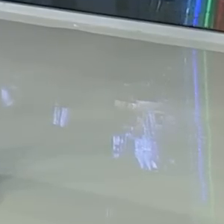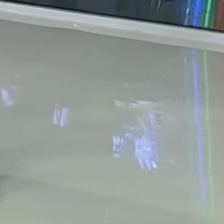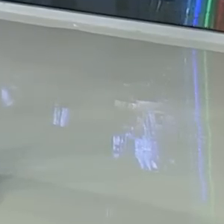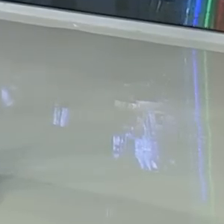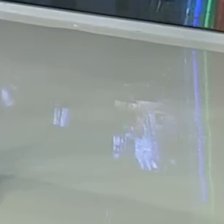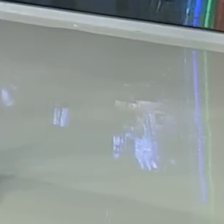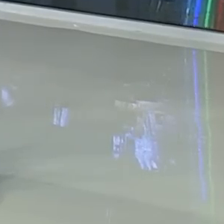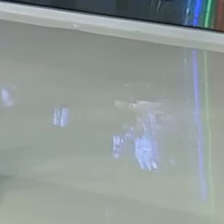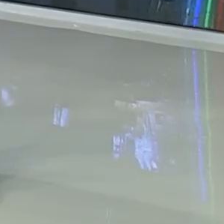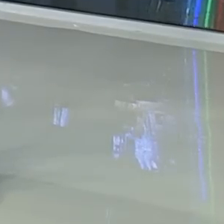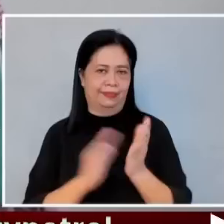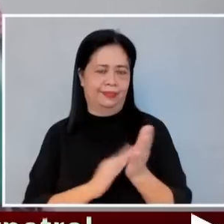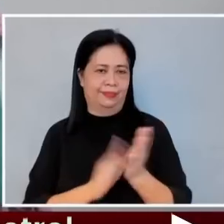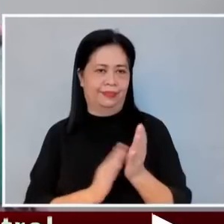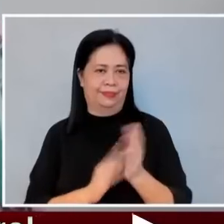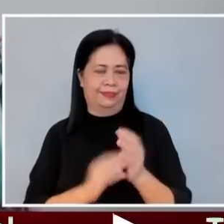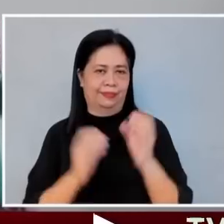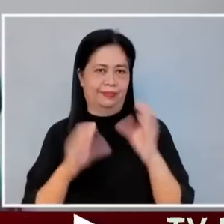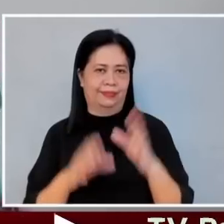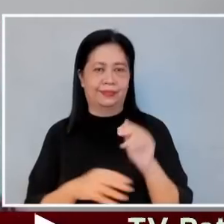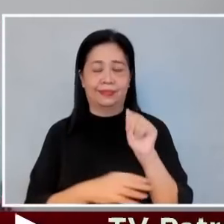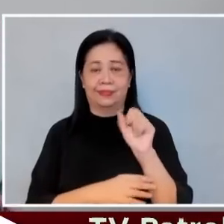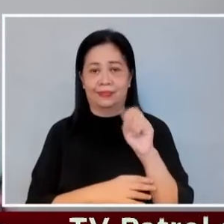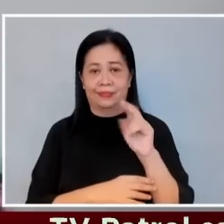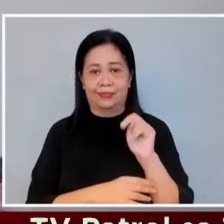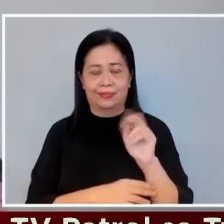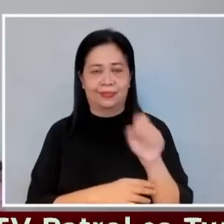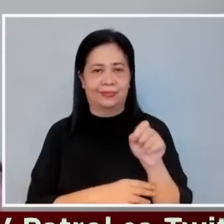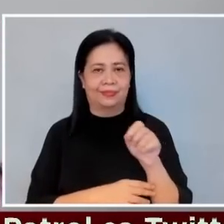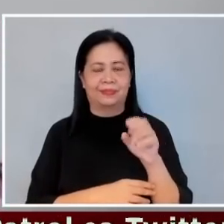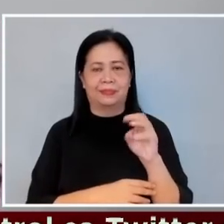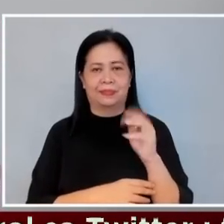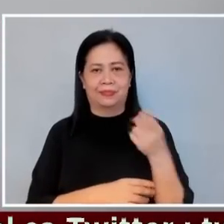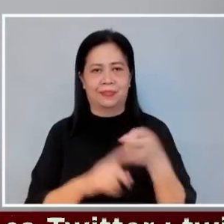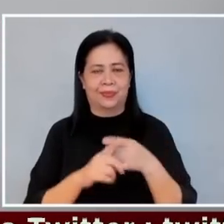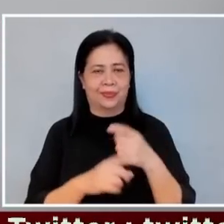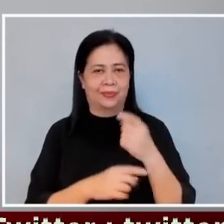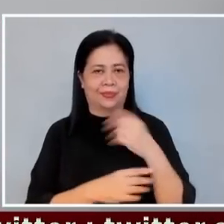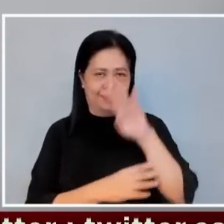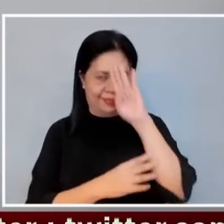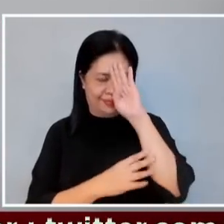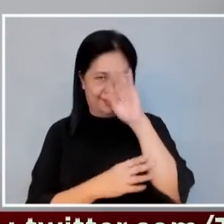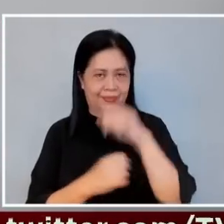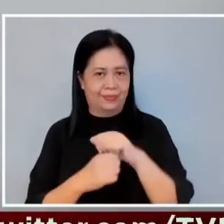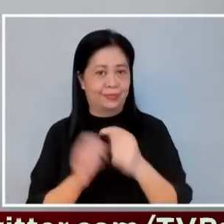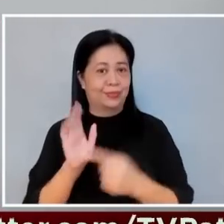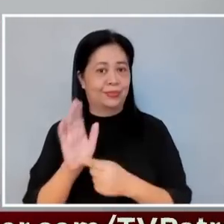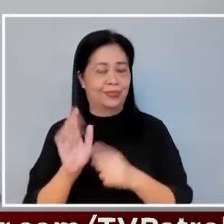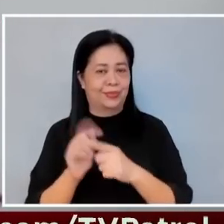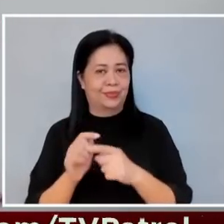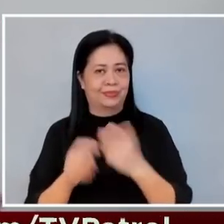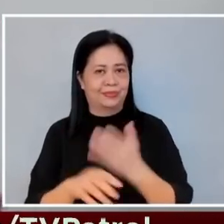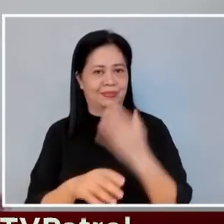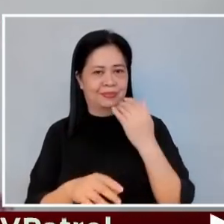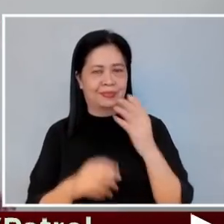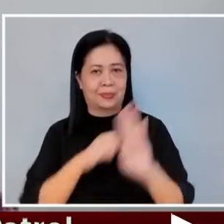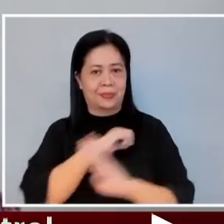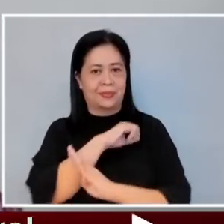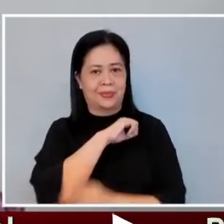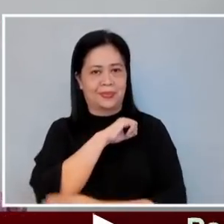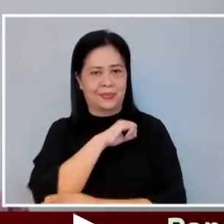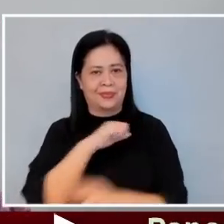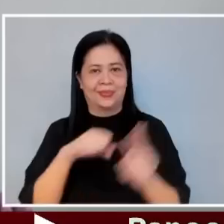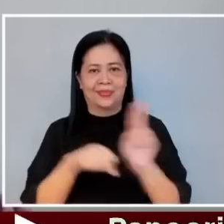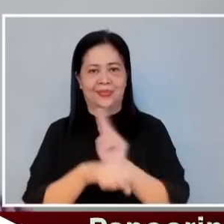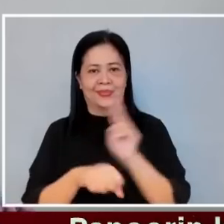mga eskwelahan. Si Teacher Asuncion Z. San Miguel ng Maragondon, Cavite, binida ang kanyang improvised bag gamit